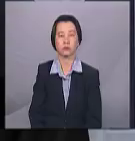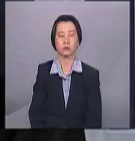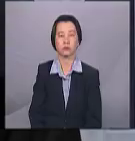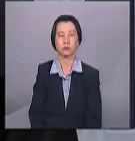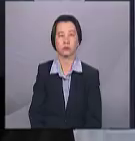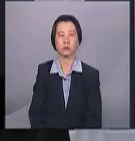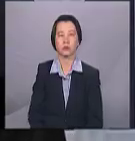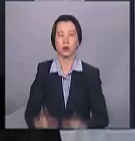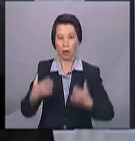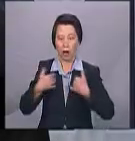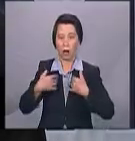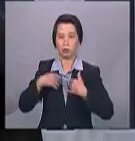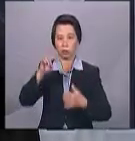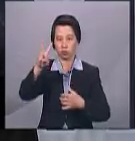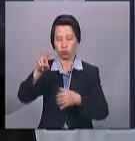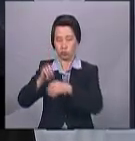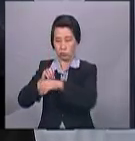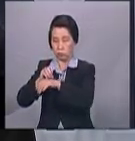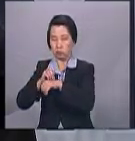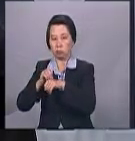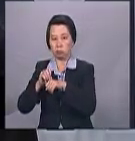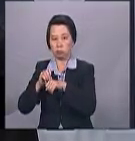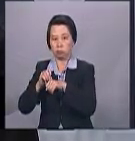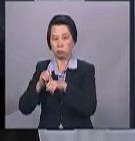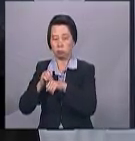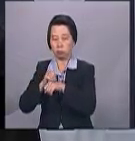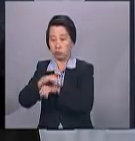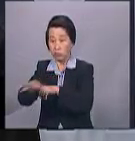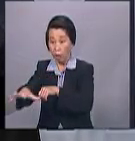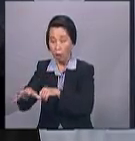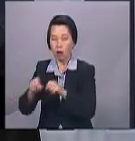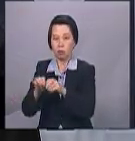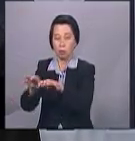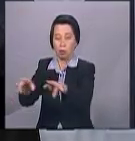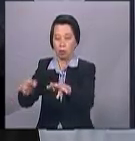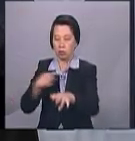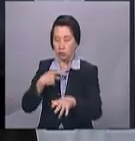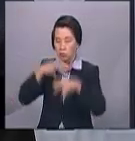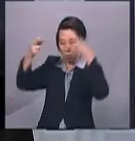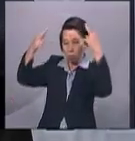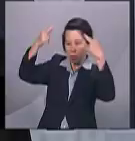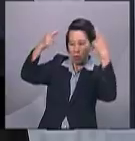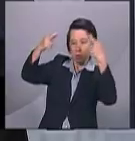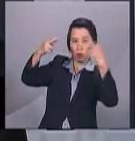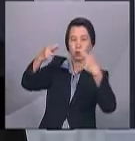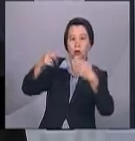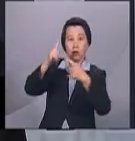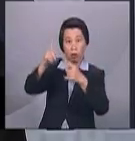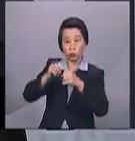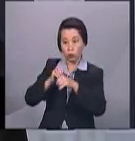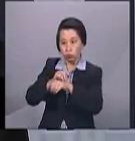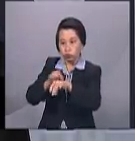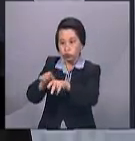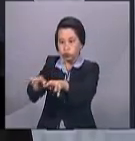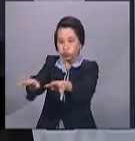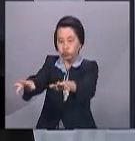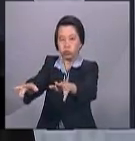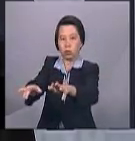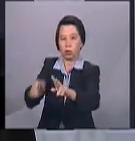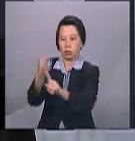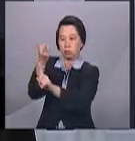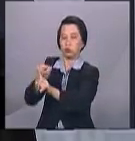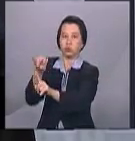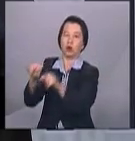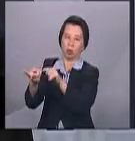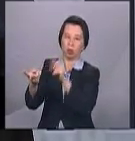Jadi ada dua jangkitan yang kita risaukan, ya, bimbang. Ialah satu yang berjangkitan antara jemaah tabligh ni